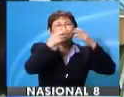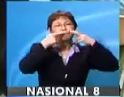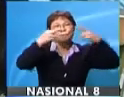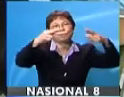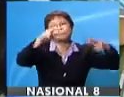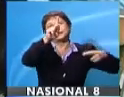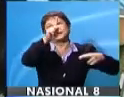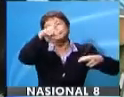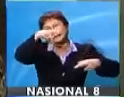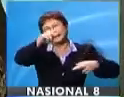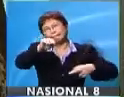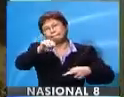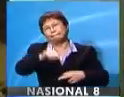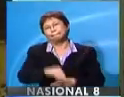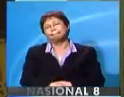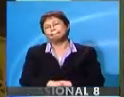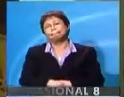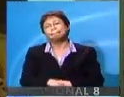rasmi kementerian.